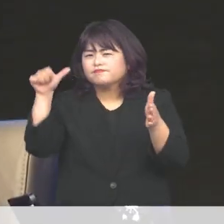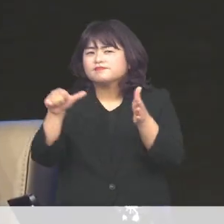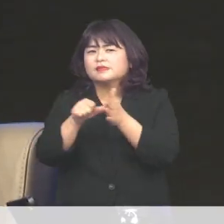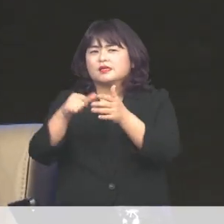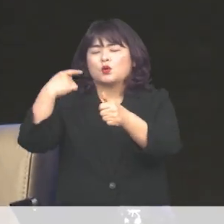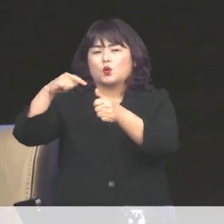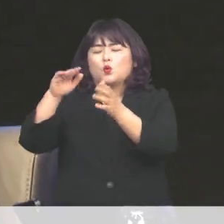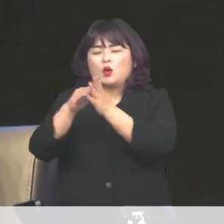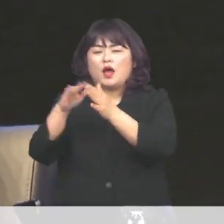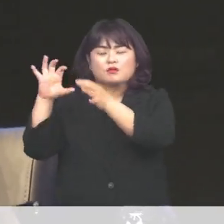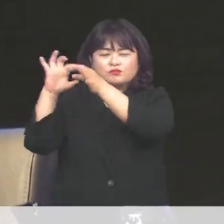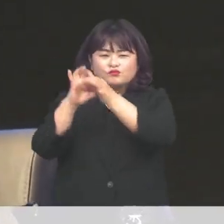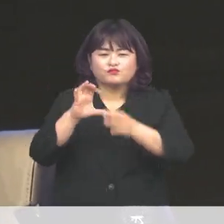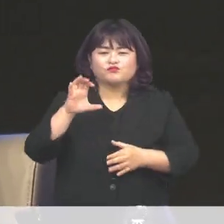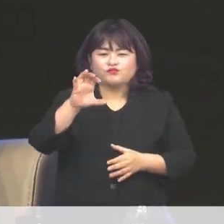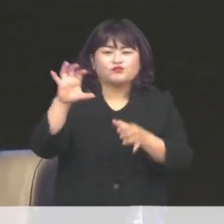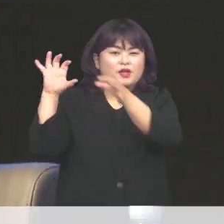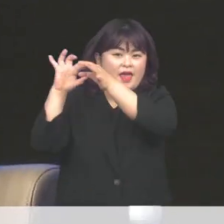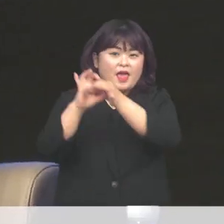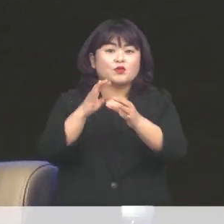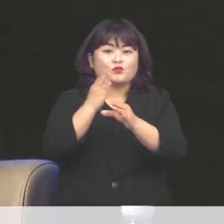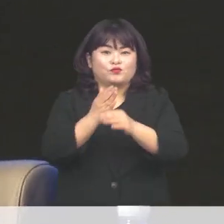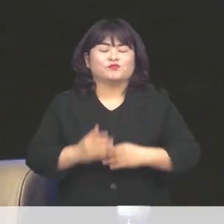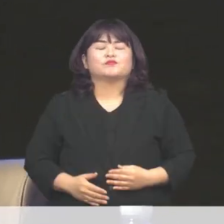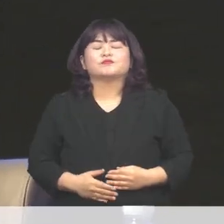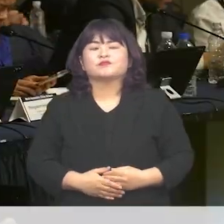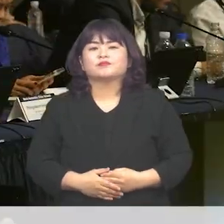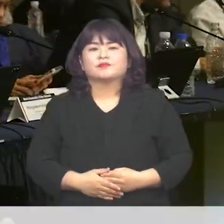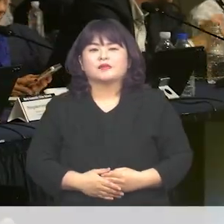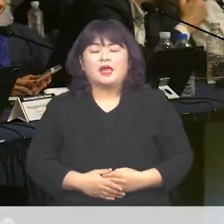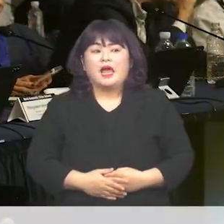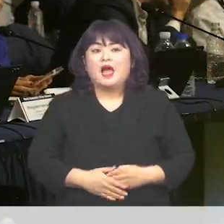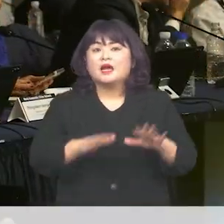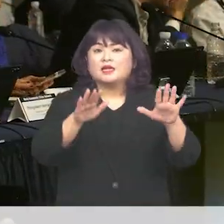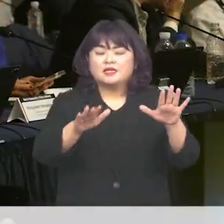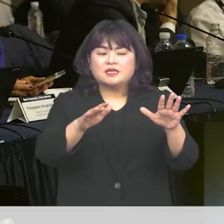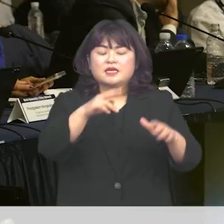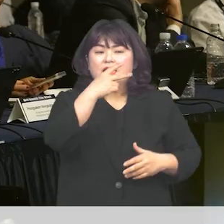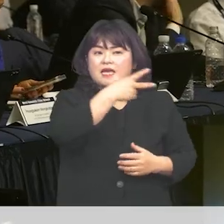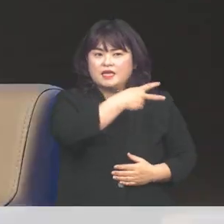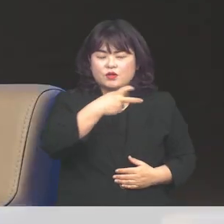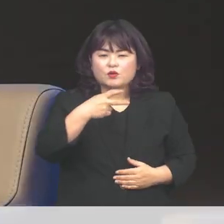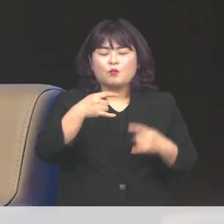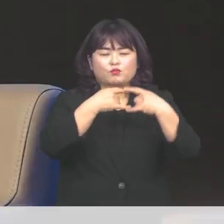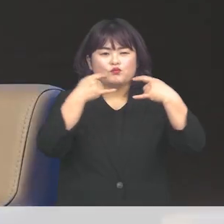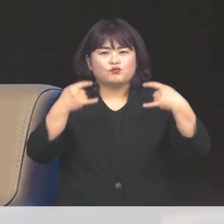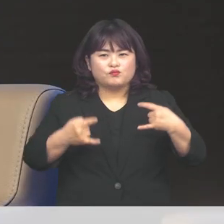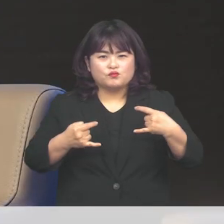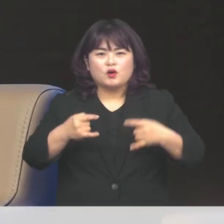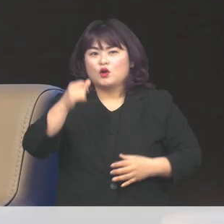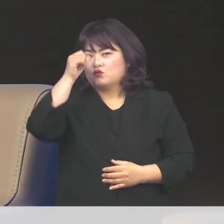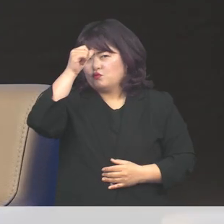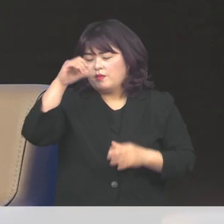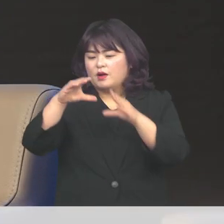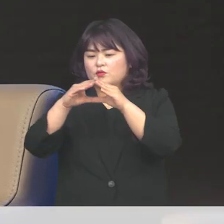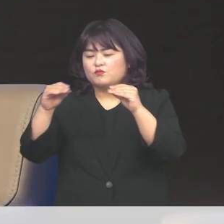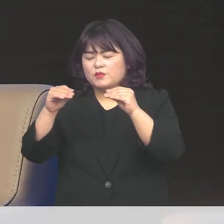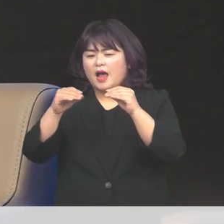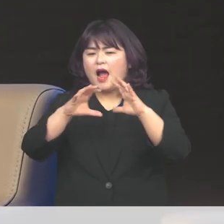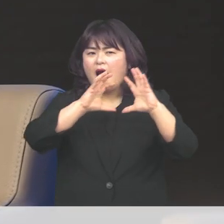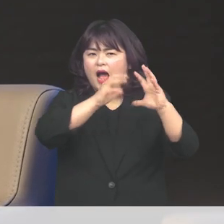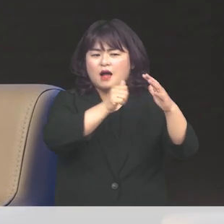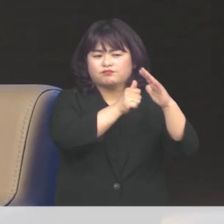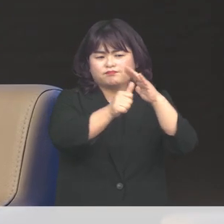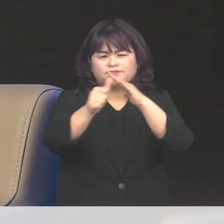확대 등 전세대 투자를 이어가고 있다고 밝혔습니다. 이날 현장에선 인도네시아, 프랑스, 인도, 루마니아